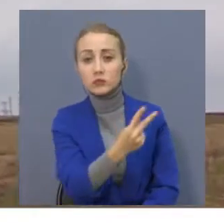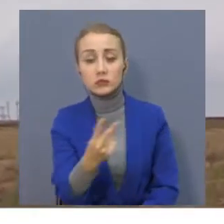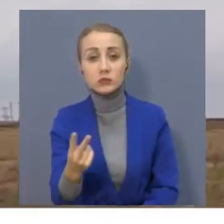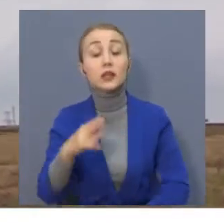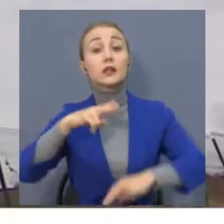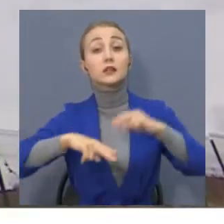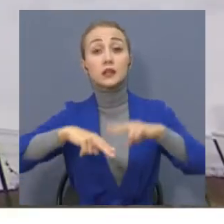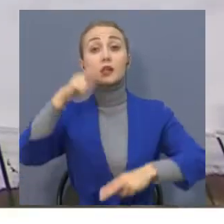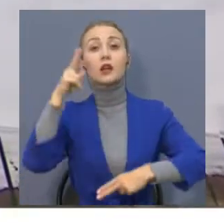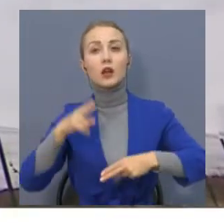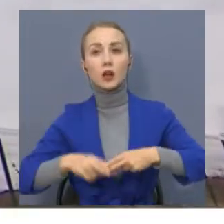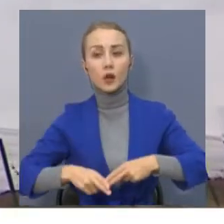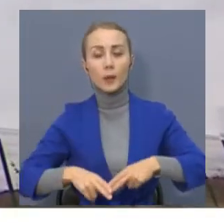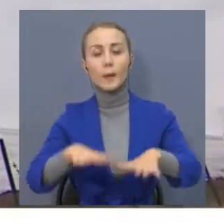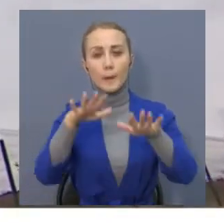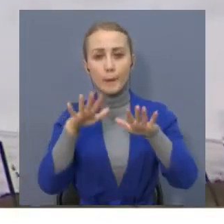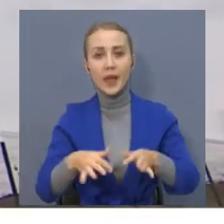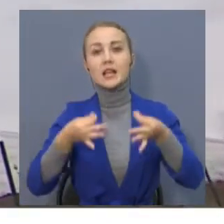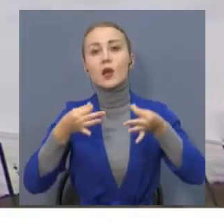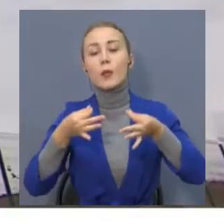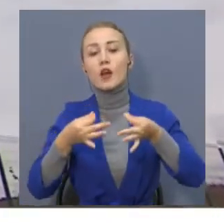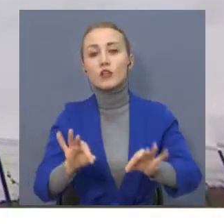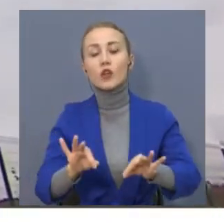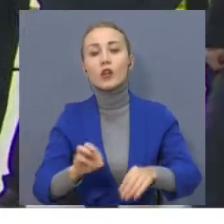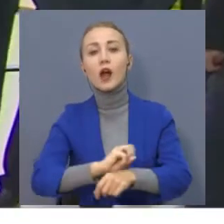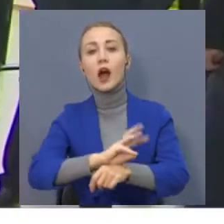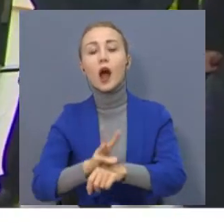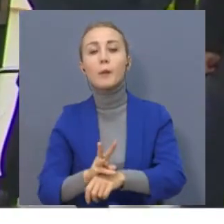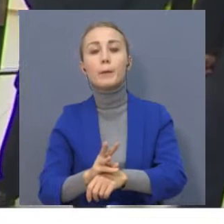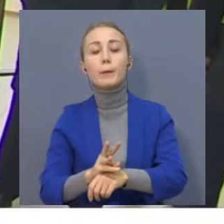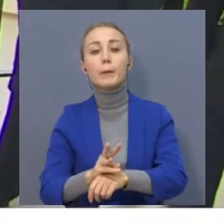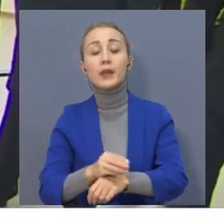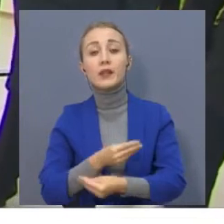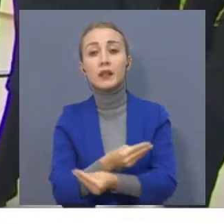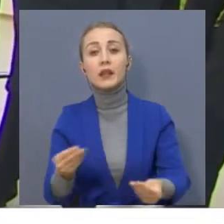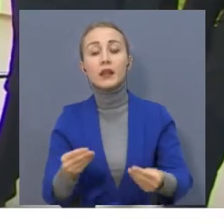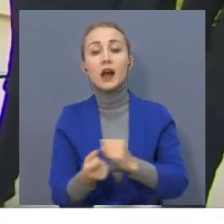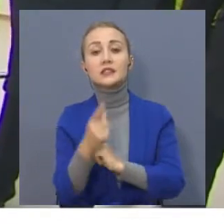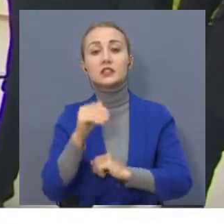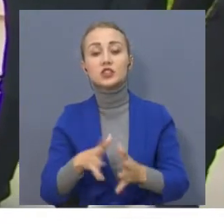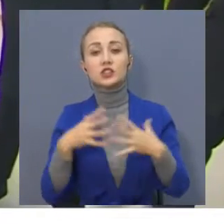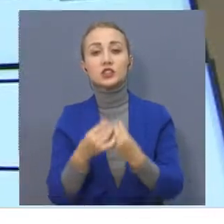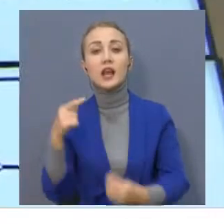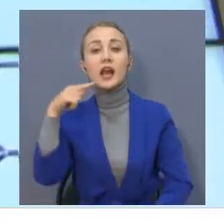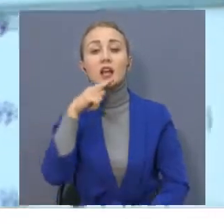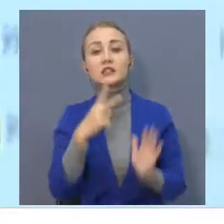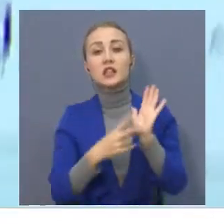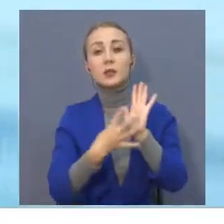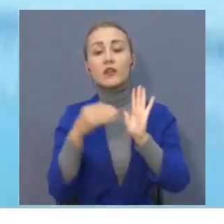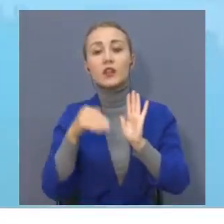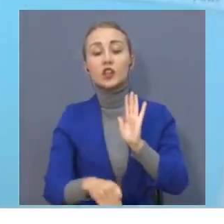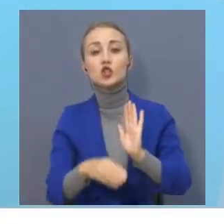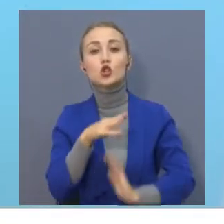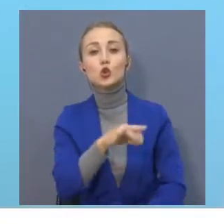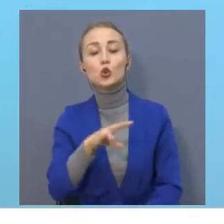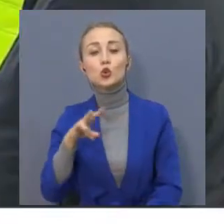жылына 79 мың тонна отынды үнемдеуге мүмкіндік береді. Нысан құрылысына 300 адам тартылған, ал жергілікті 20 маман